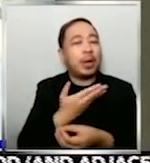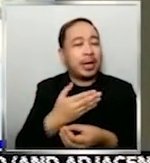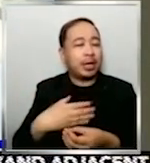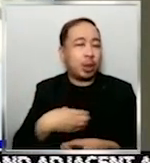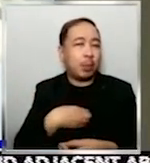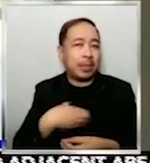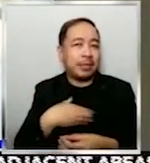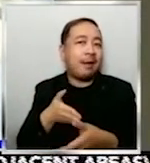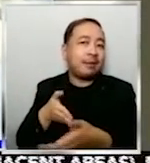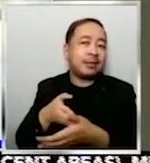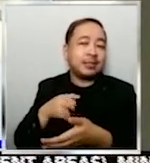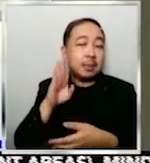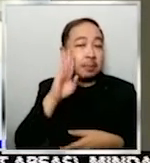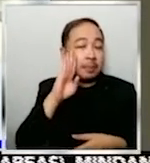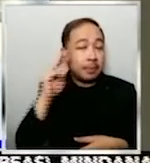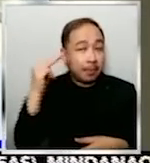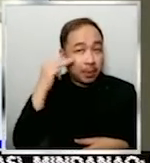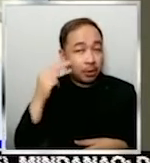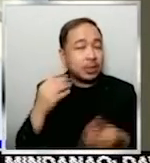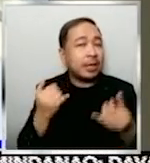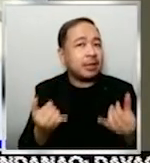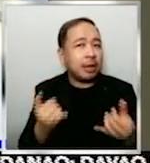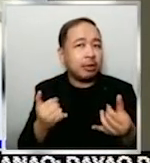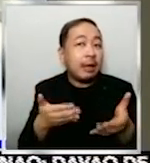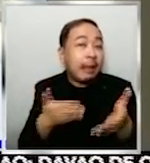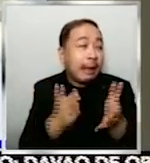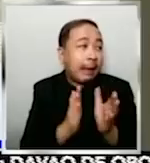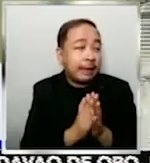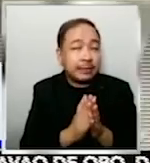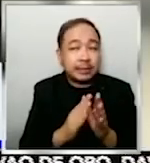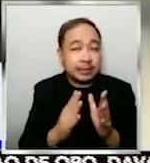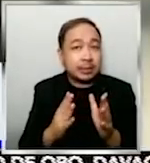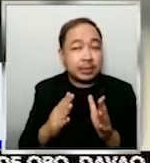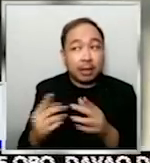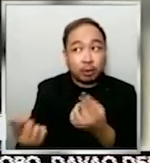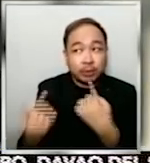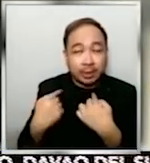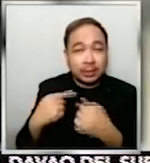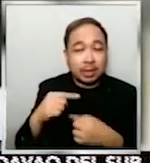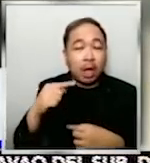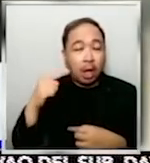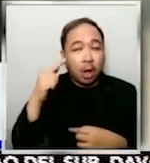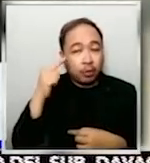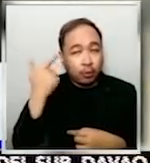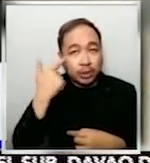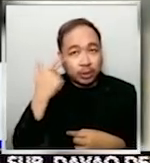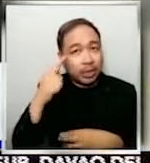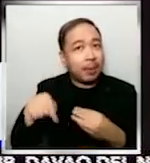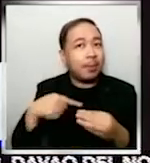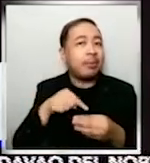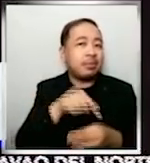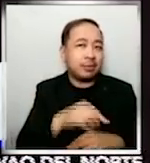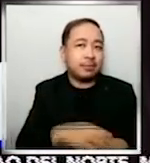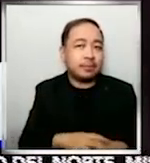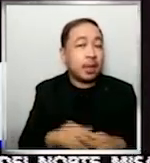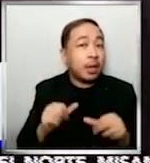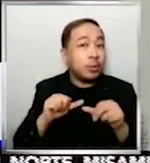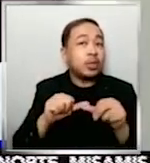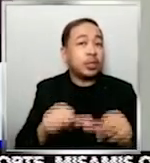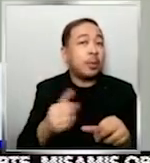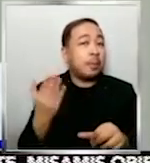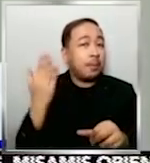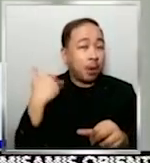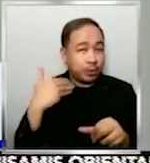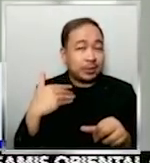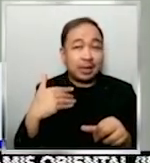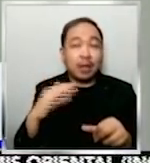Marcos. Sinusubukan pa namin kunin ang panig ni Guanzon kaugnay rito. Patuloy na isinusulong ni dating House Speaker Alan Peter Cayetano